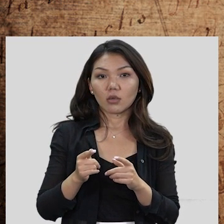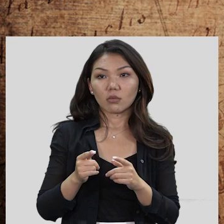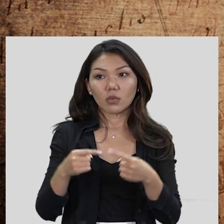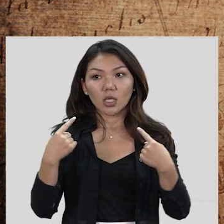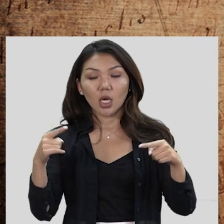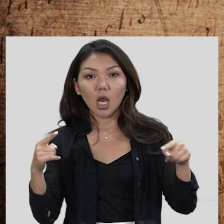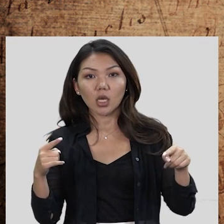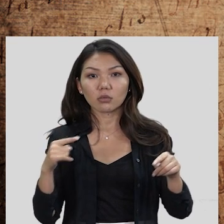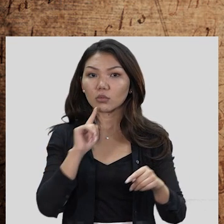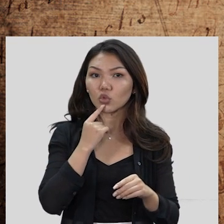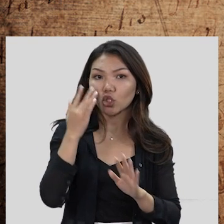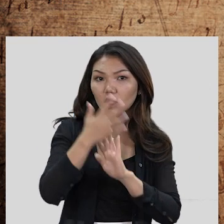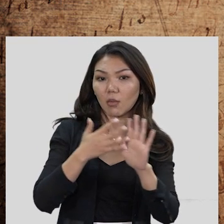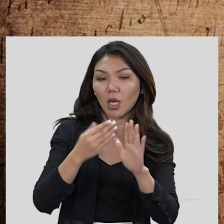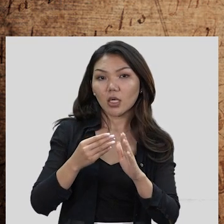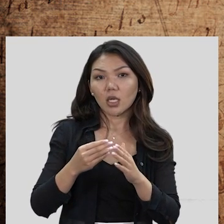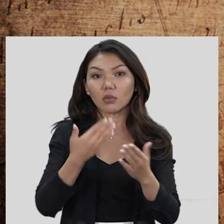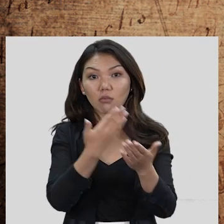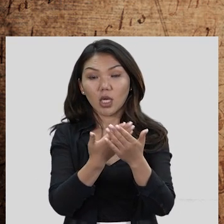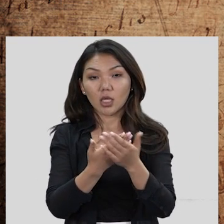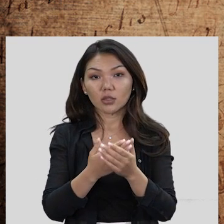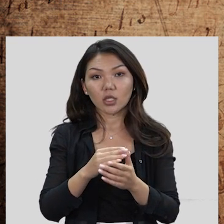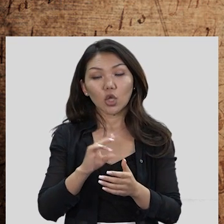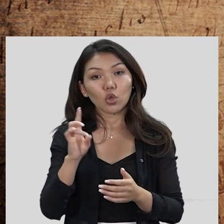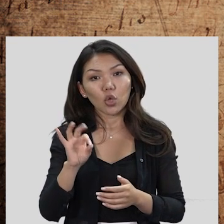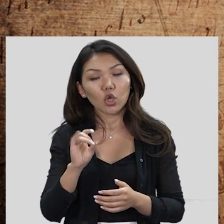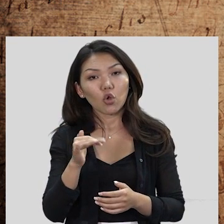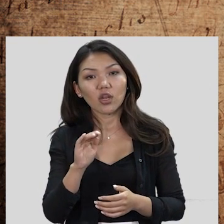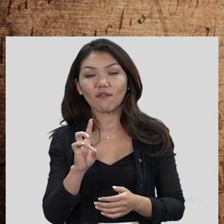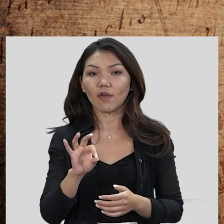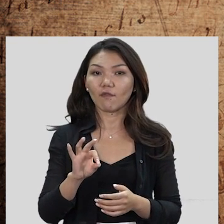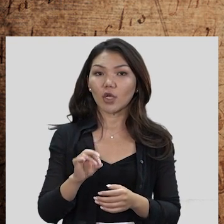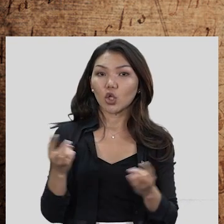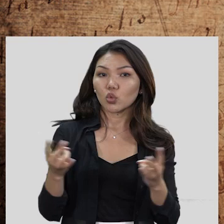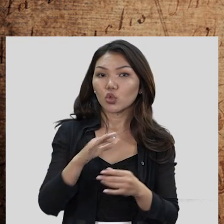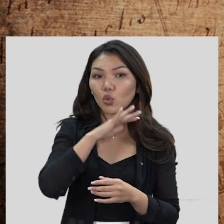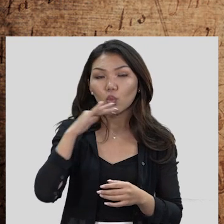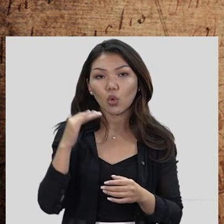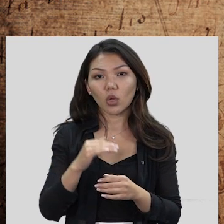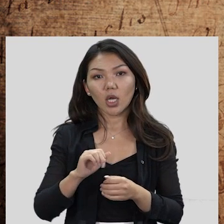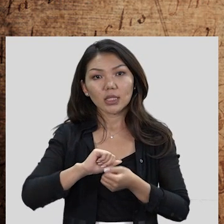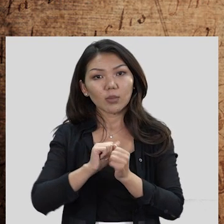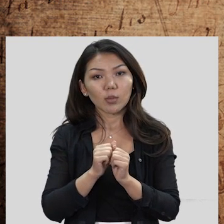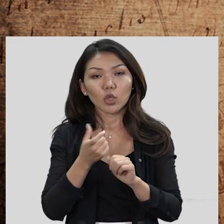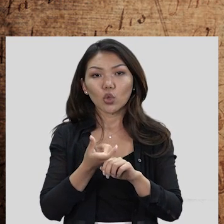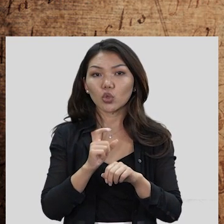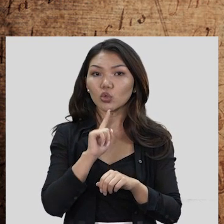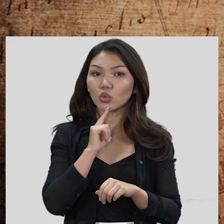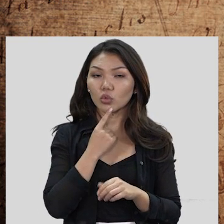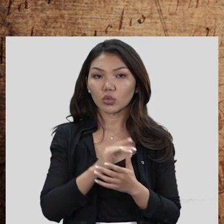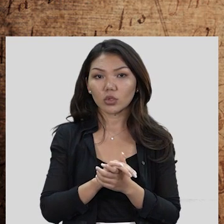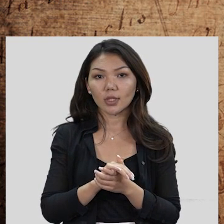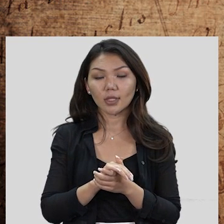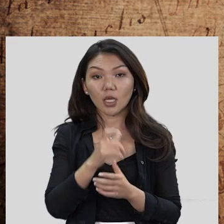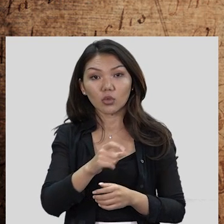но есть и минусы иероглифов нужно очень много тысячи и запоминать их трудно и люди стали поступать и про